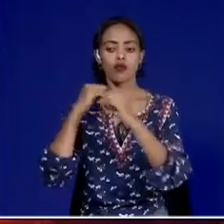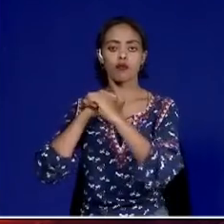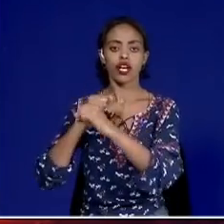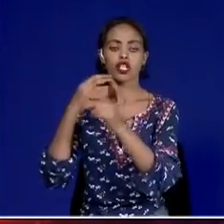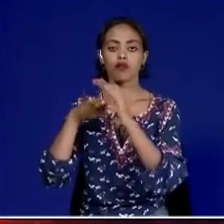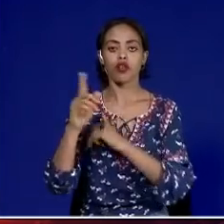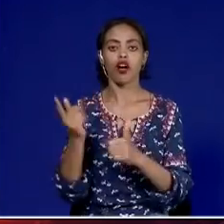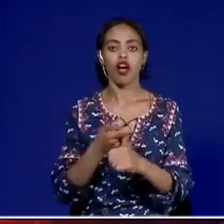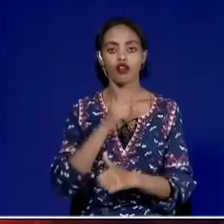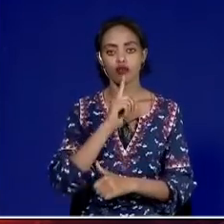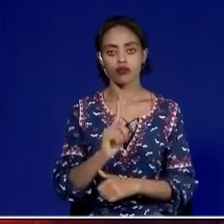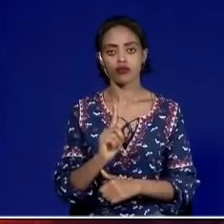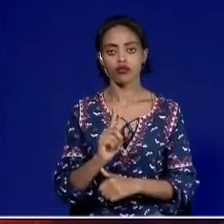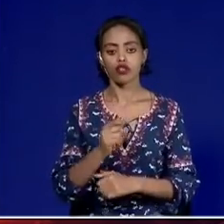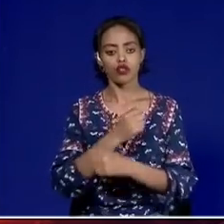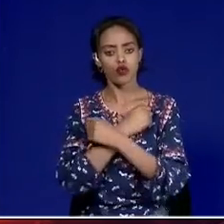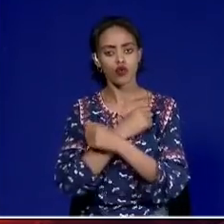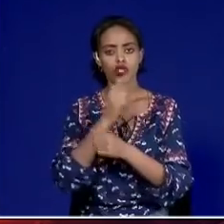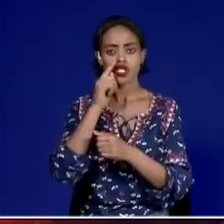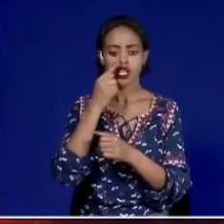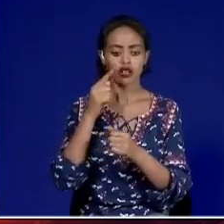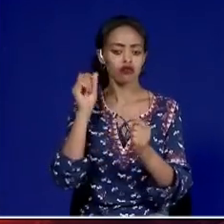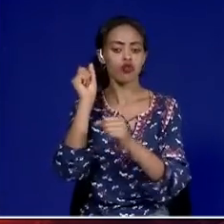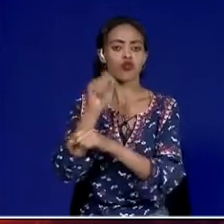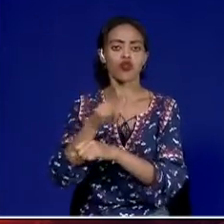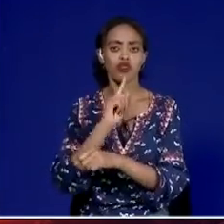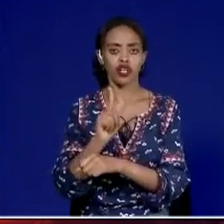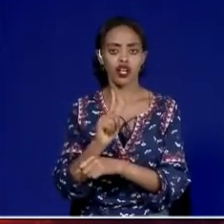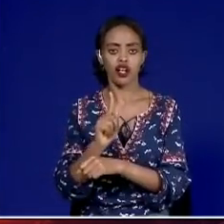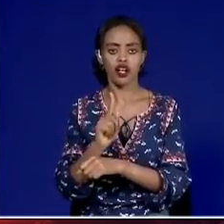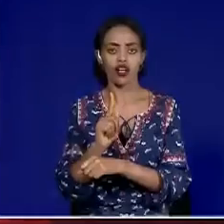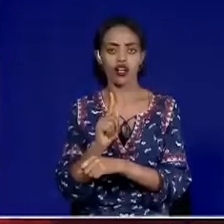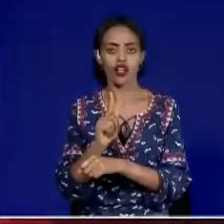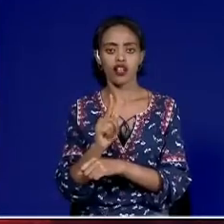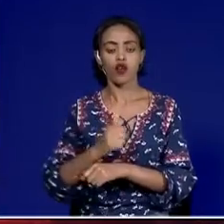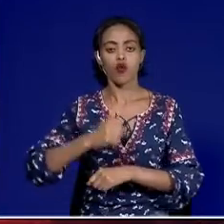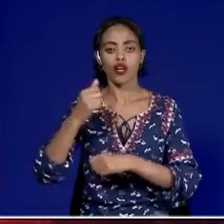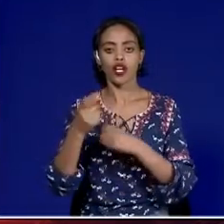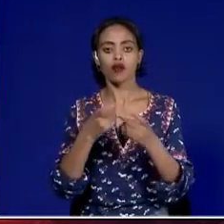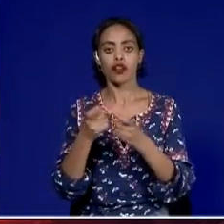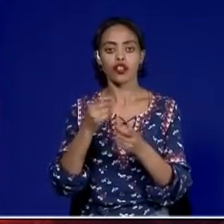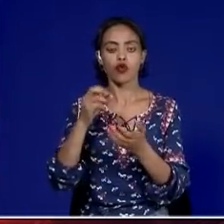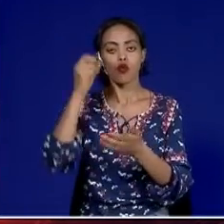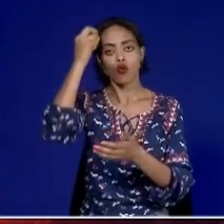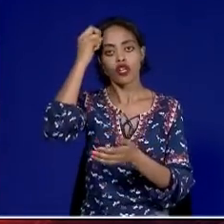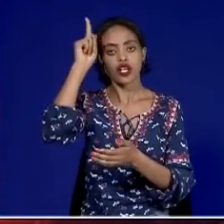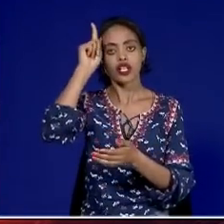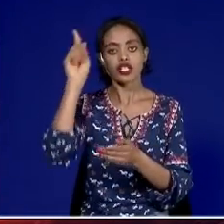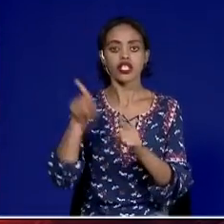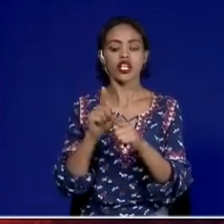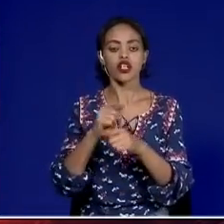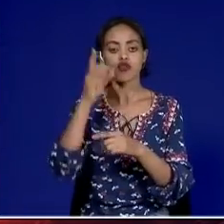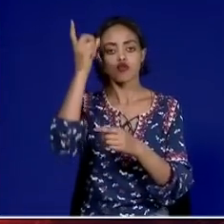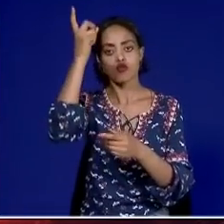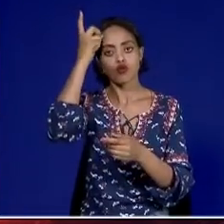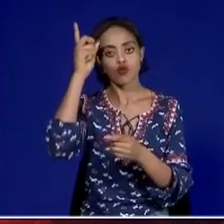حدي تفوتيه تصلن سعرينا فوتيه لصلله مالتي وانا محداري وردان اقصغه ممهر فصم كبده